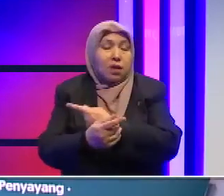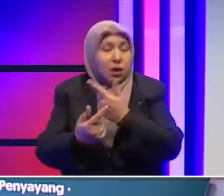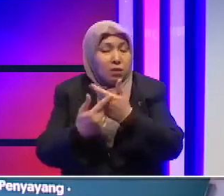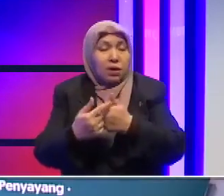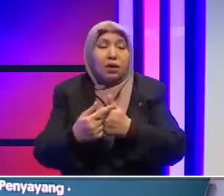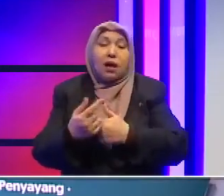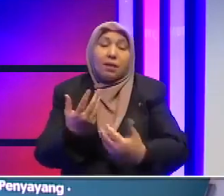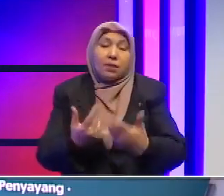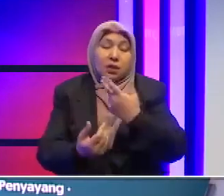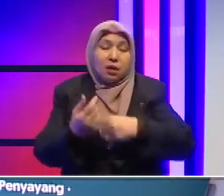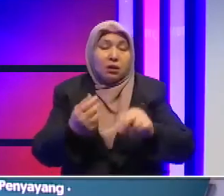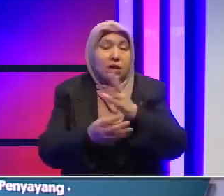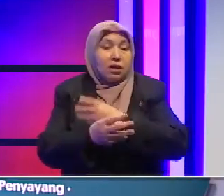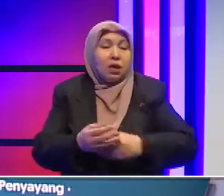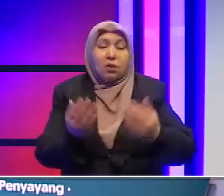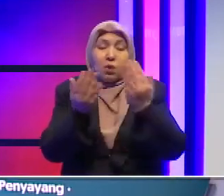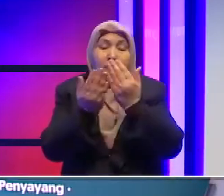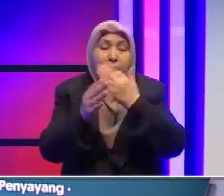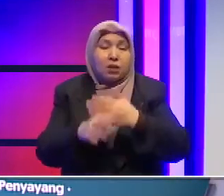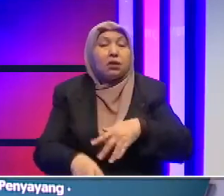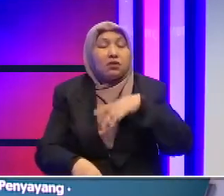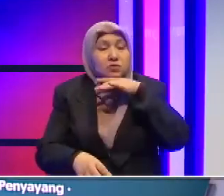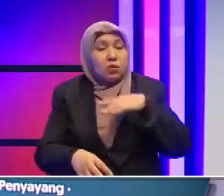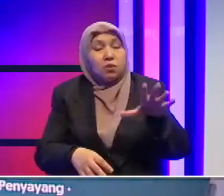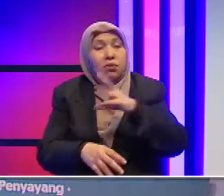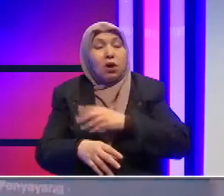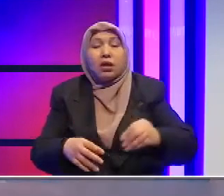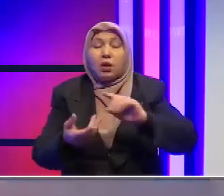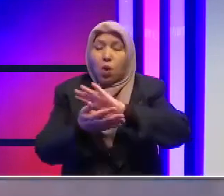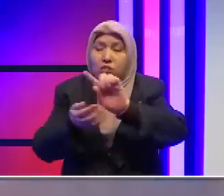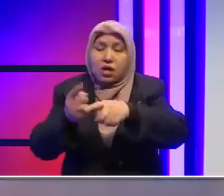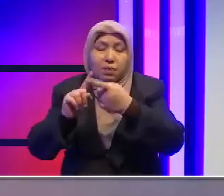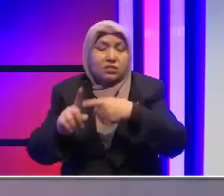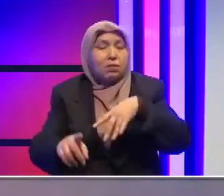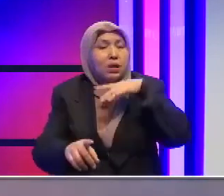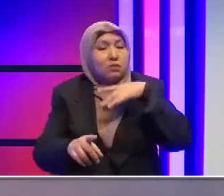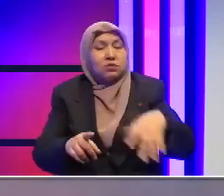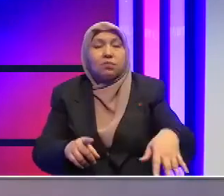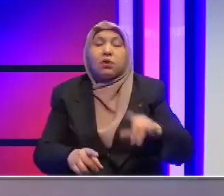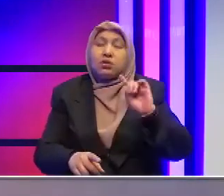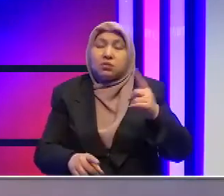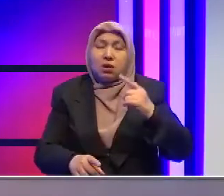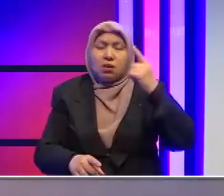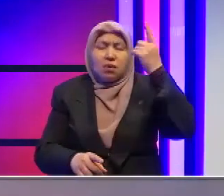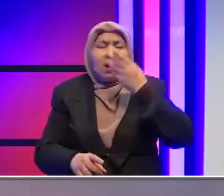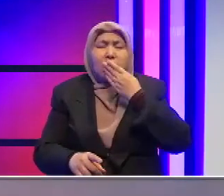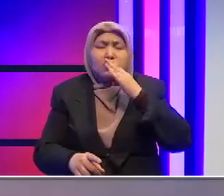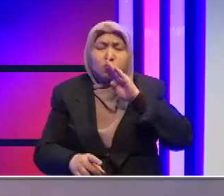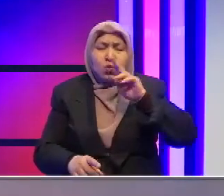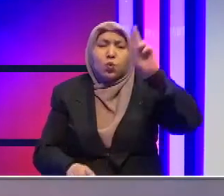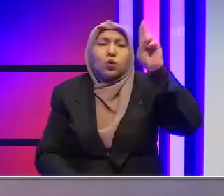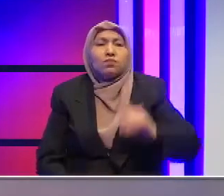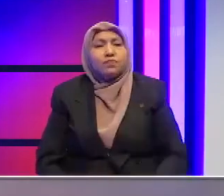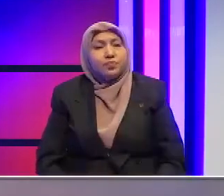وصلى الله على نبينا محمد وعلى آله وصحبه وسلم والحمد لله رب